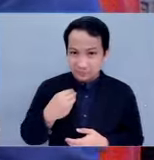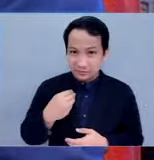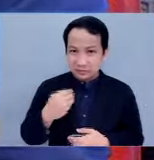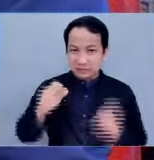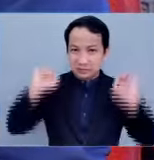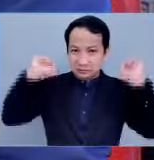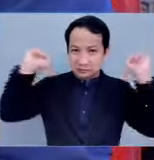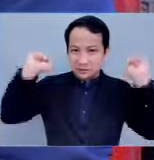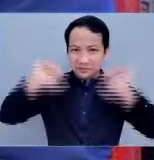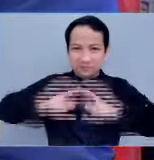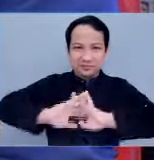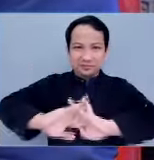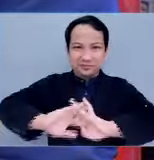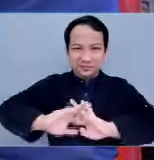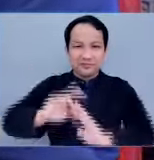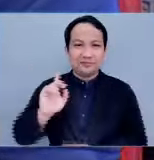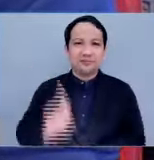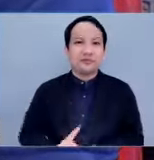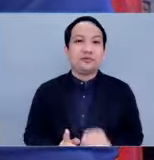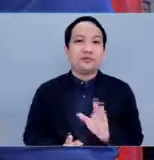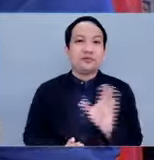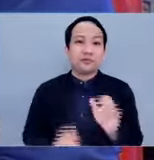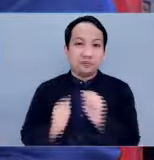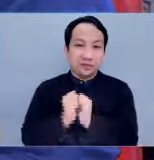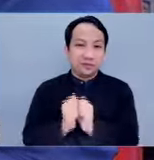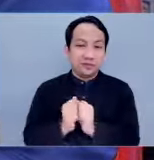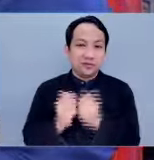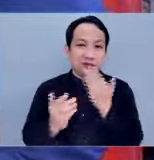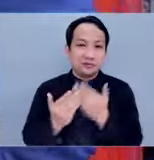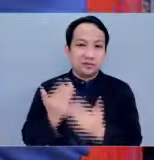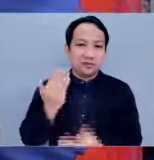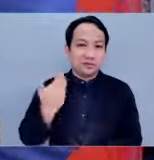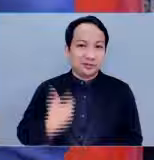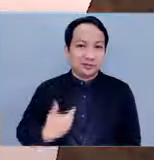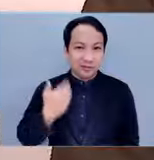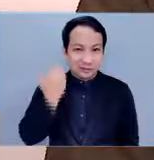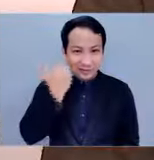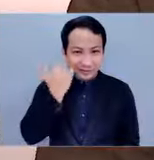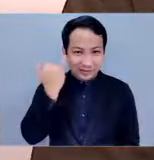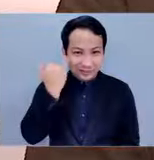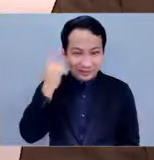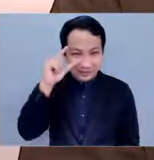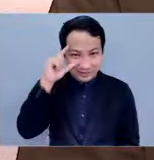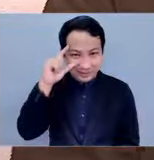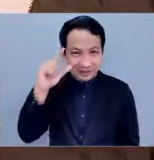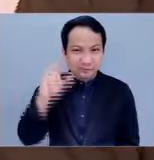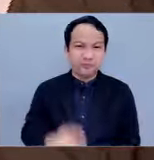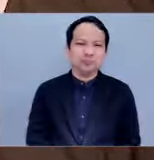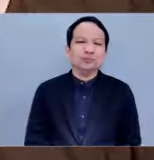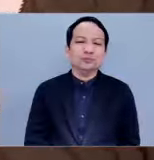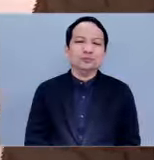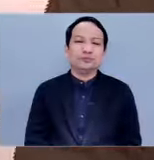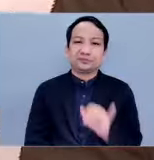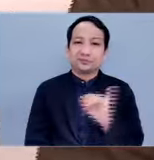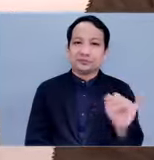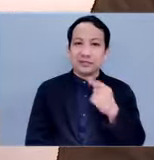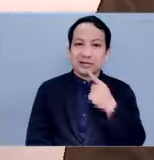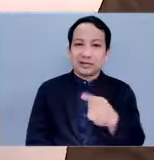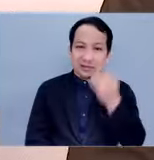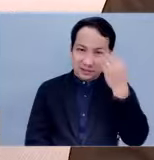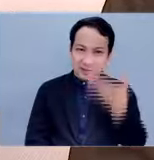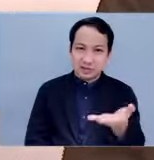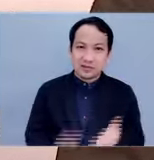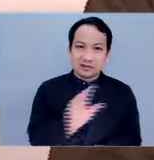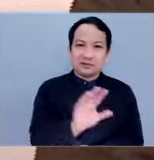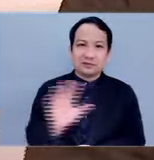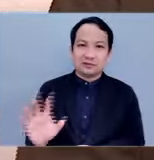mag-stretch na dyan. At sa mga, of course, ang inyong paborito morning kasalo, ako po, si Justin Quirino. At syempre, mauna sa ating mga balita sa frontline sa